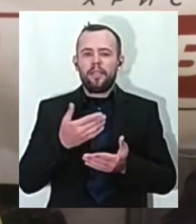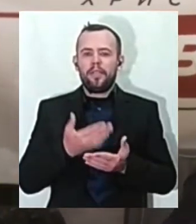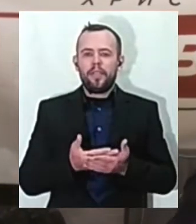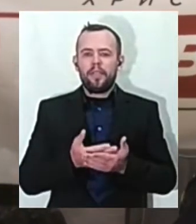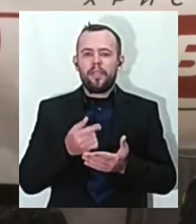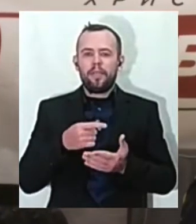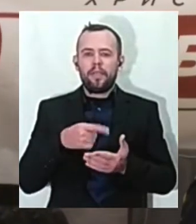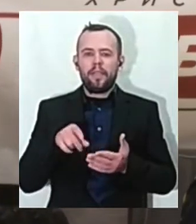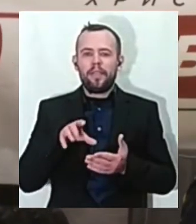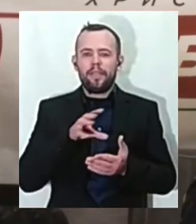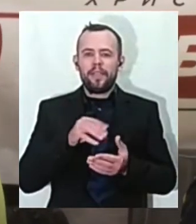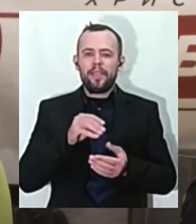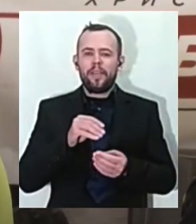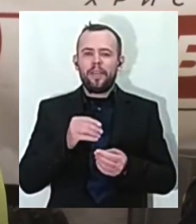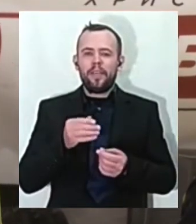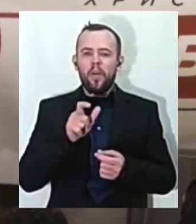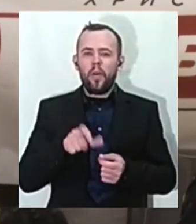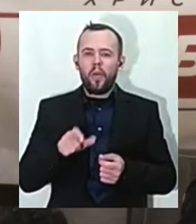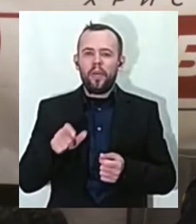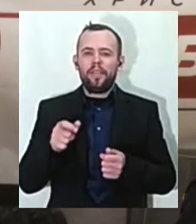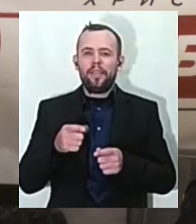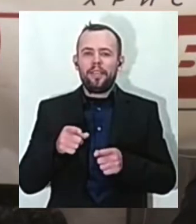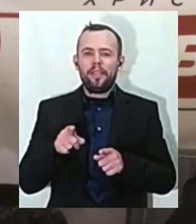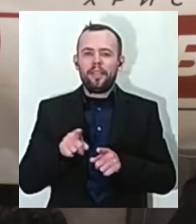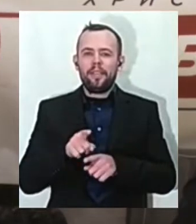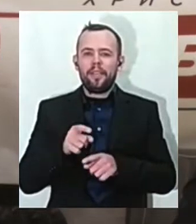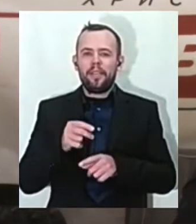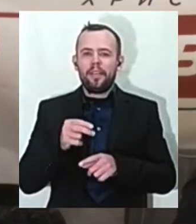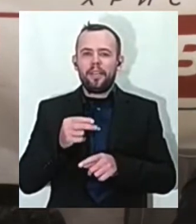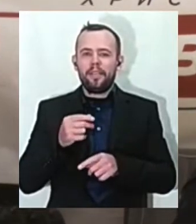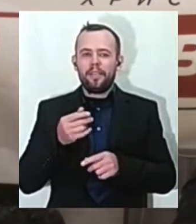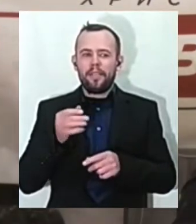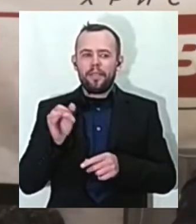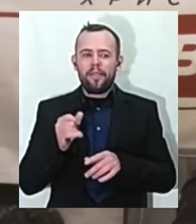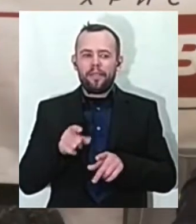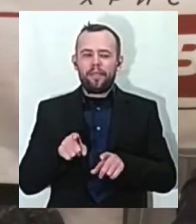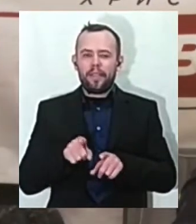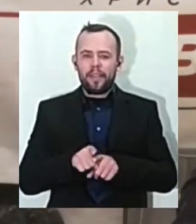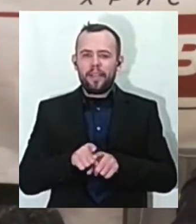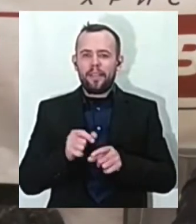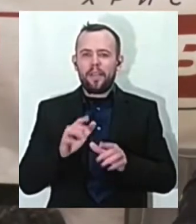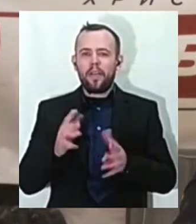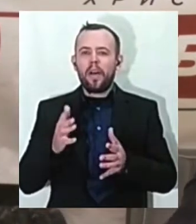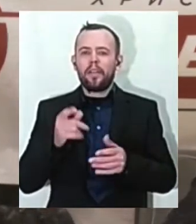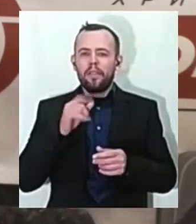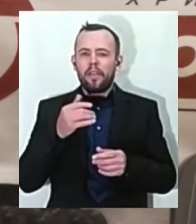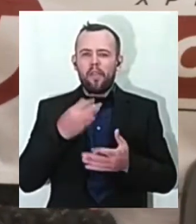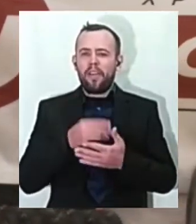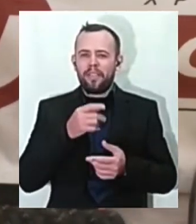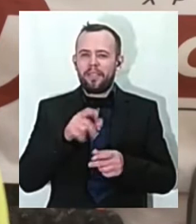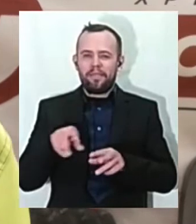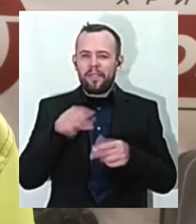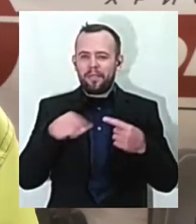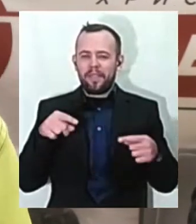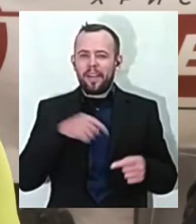що люди тут, бачите, контингент, і у кожного різний свій характер. І тяжело,